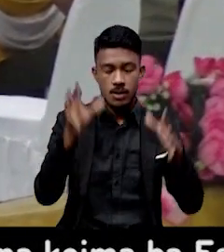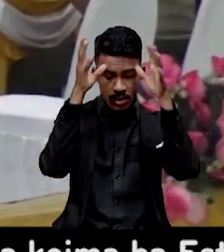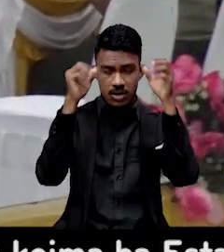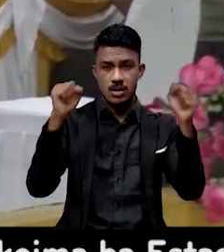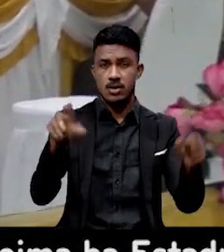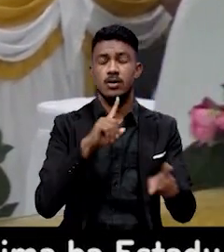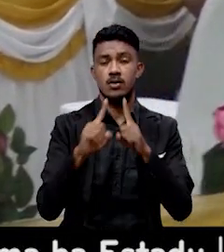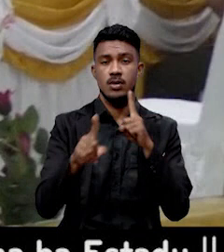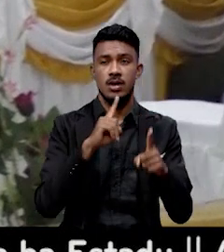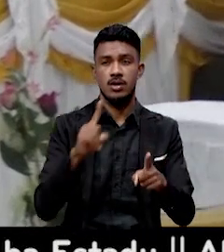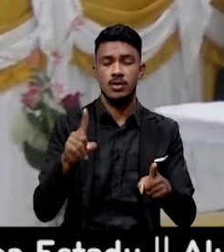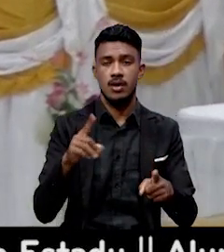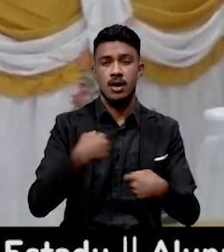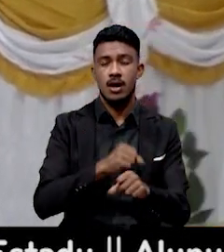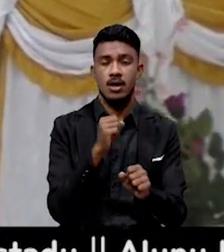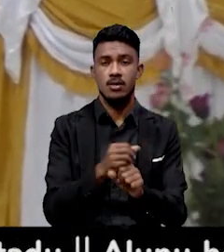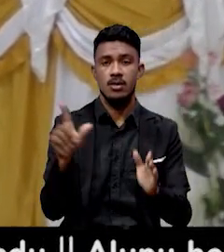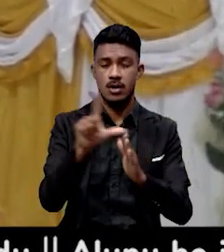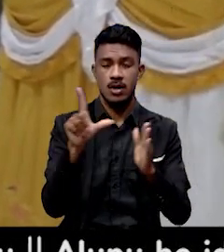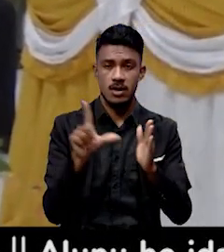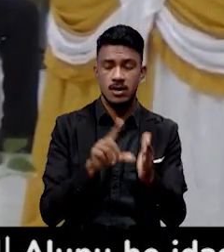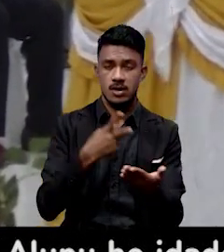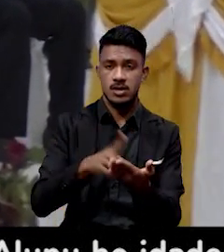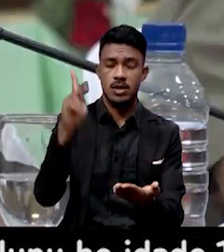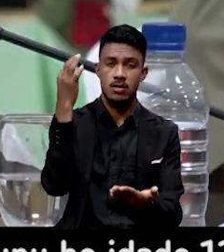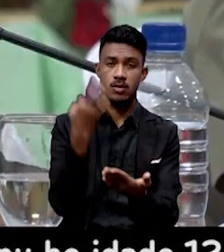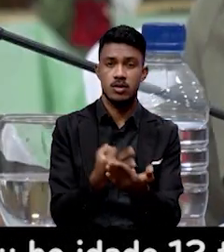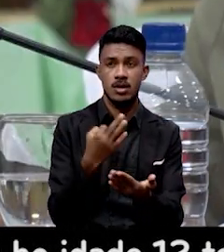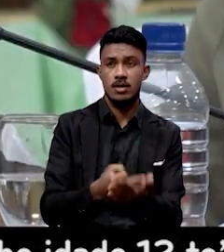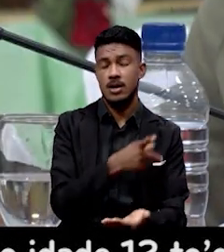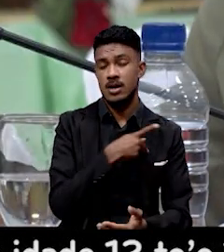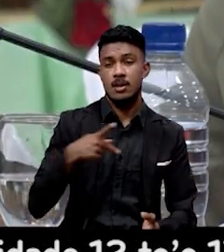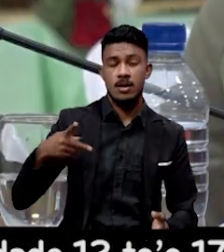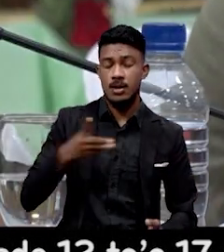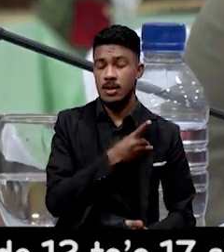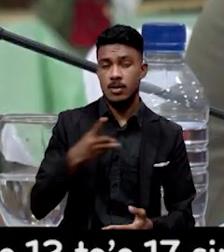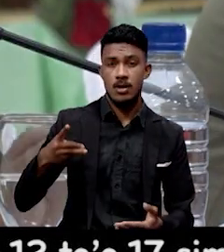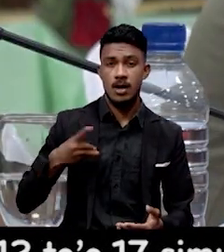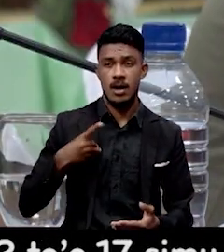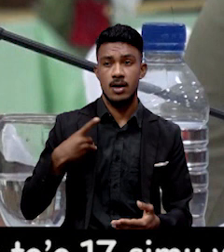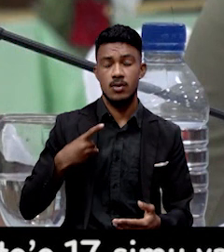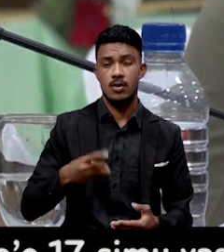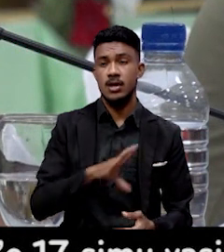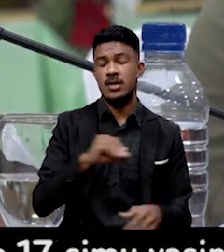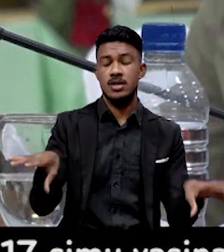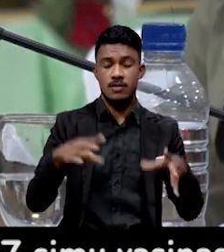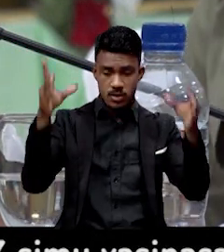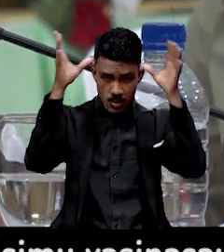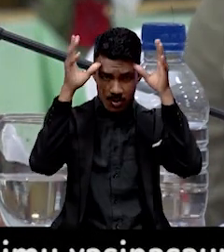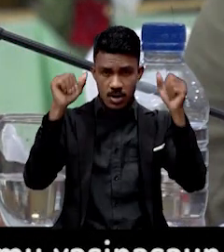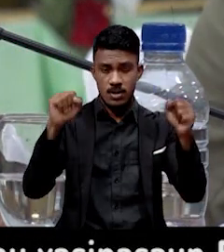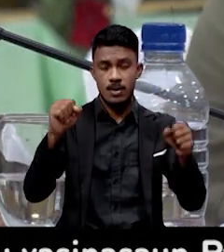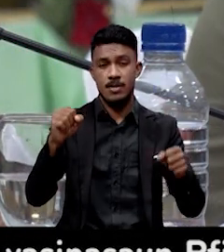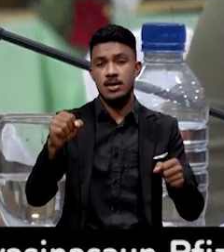republika hateten atu halakon lei pensão vitalícia competência parlamento nacional tamba sira makhalo lei hodi